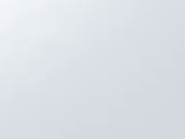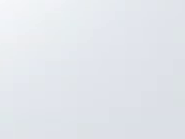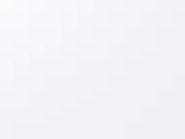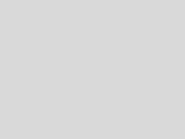ya